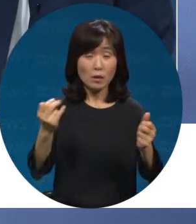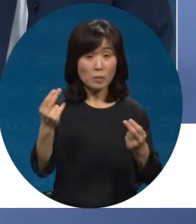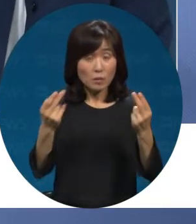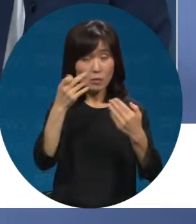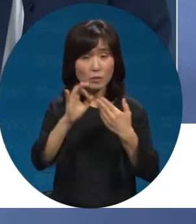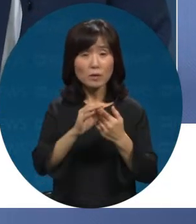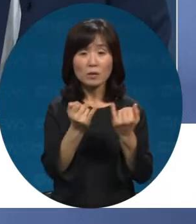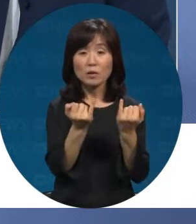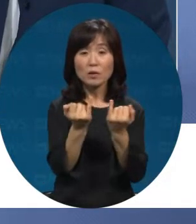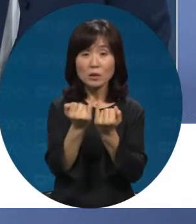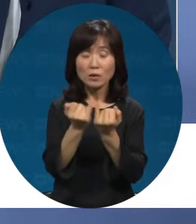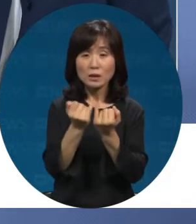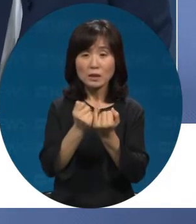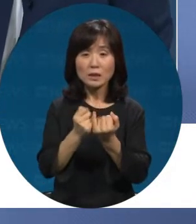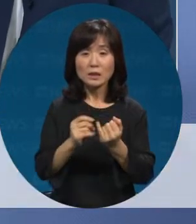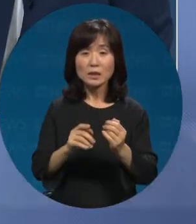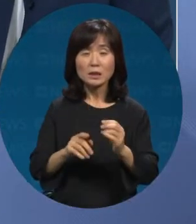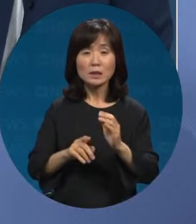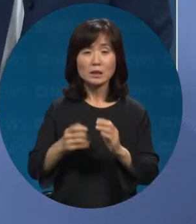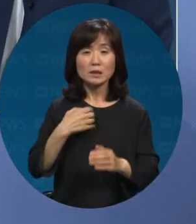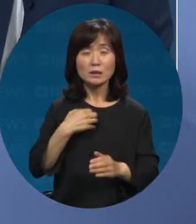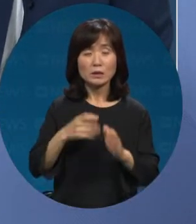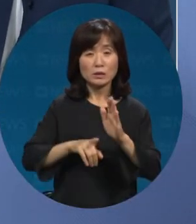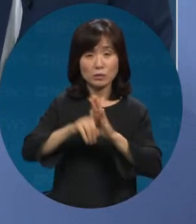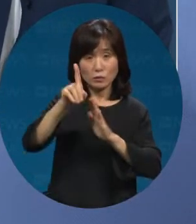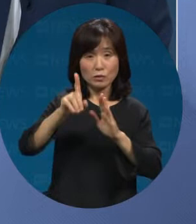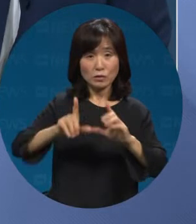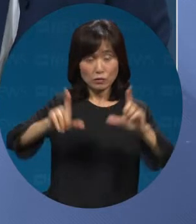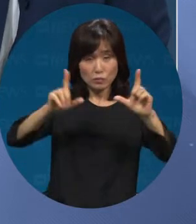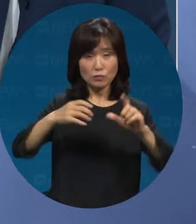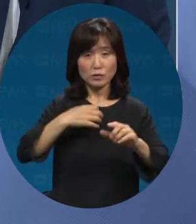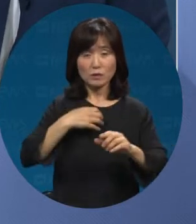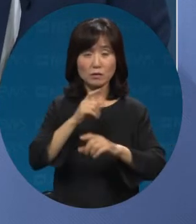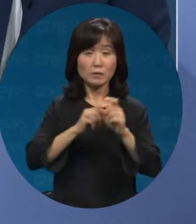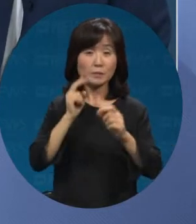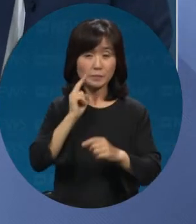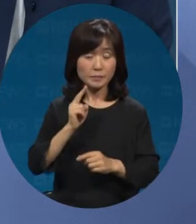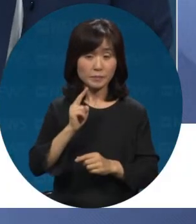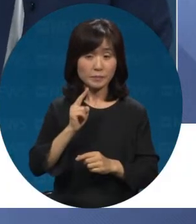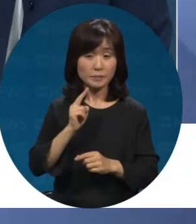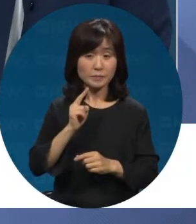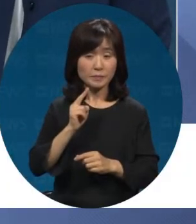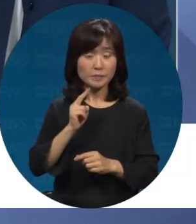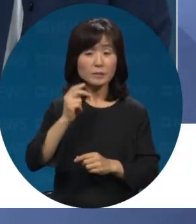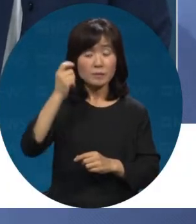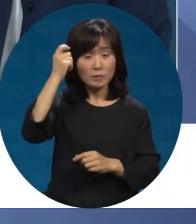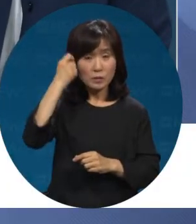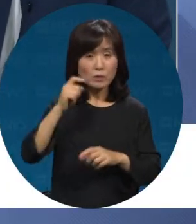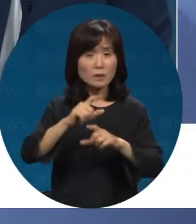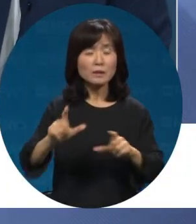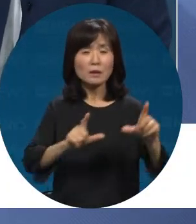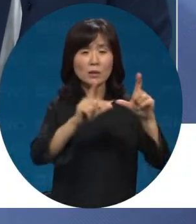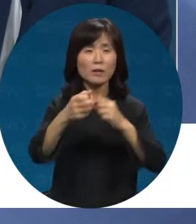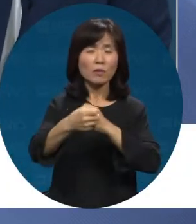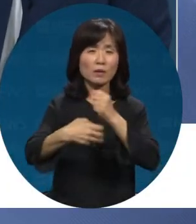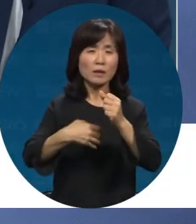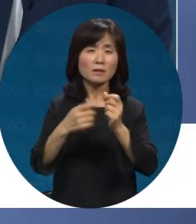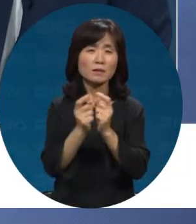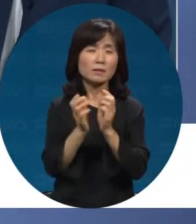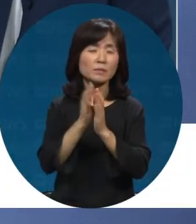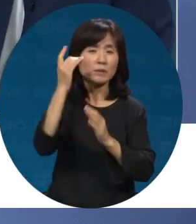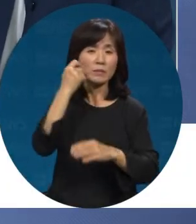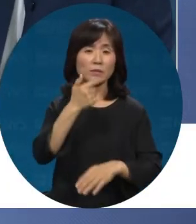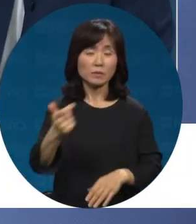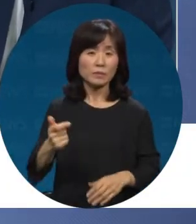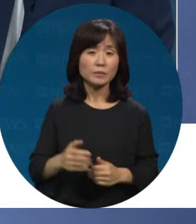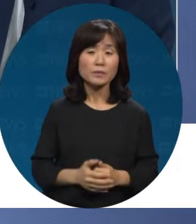때도 여성들이 기울기를 더 심각하게 인식하고 일상의 끼치는 영향에 대해서도 더 강하게 체감을 하고 있었습니다 저희가